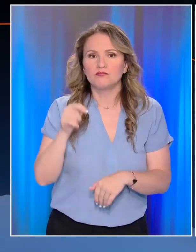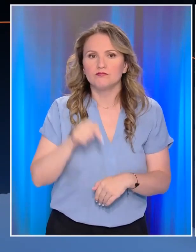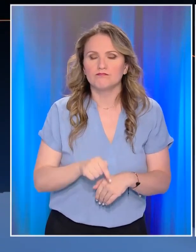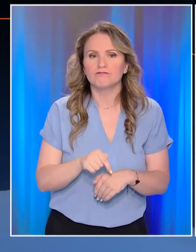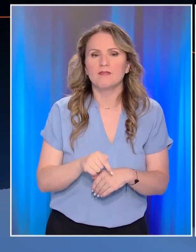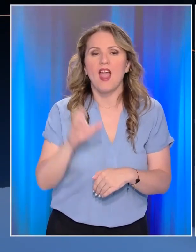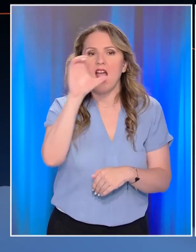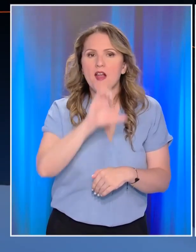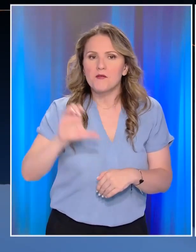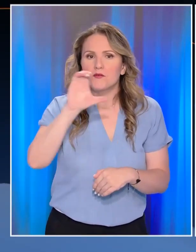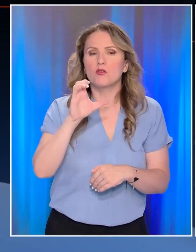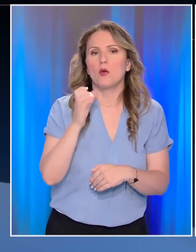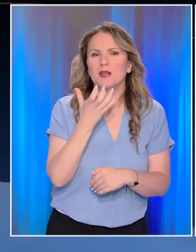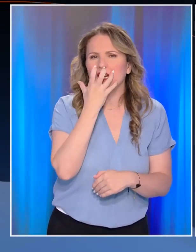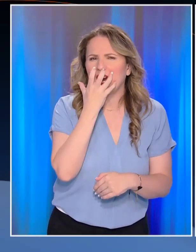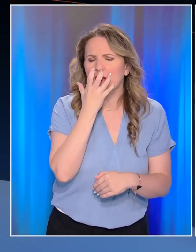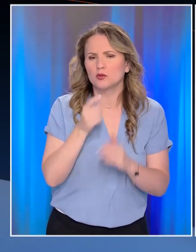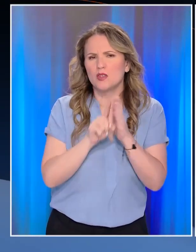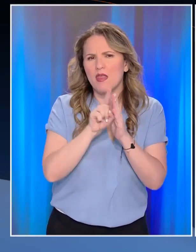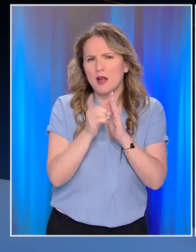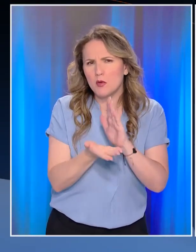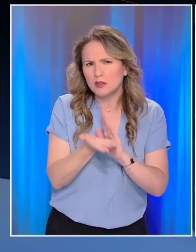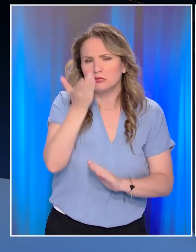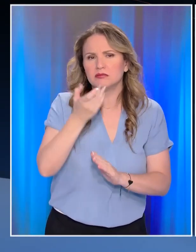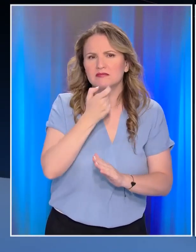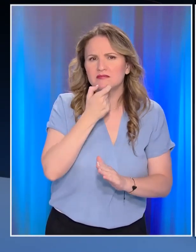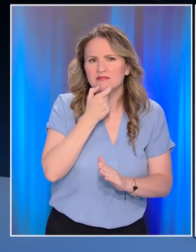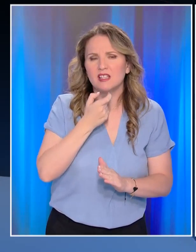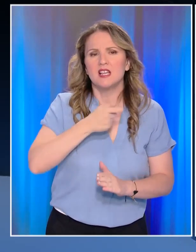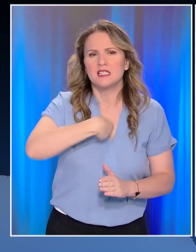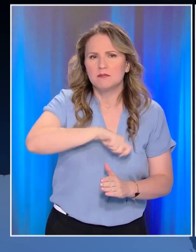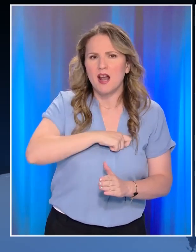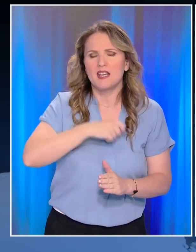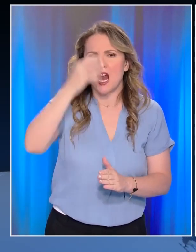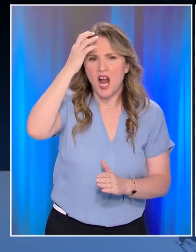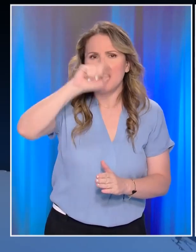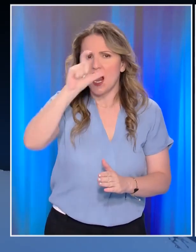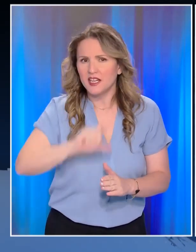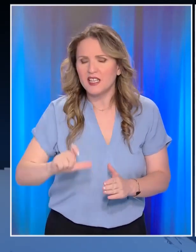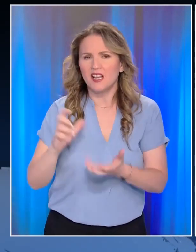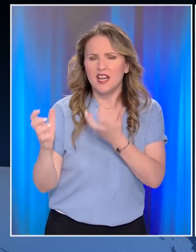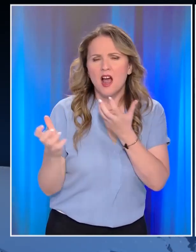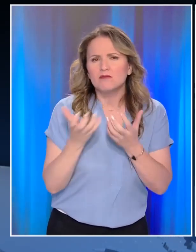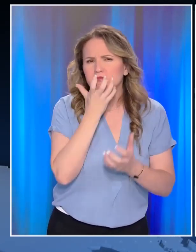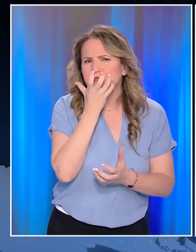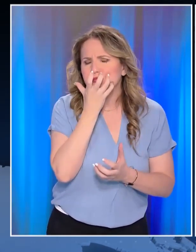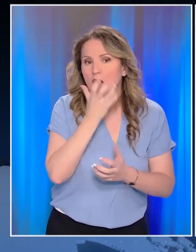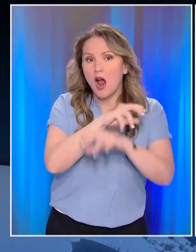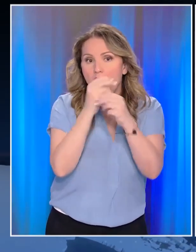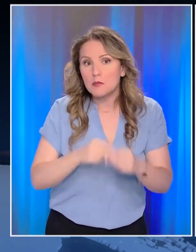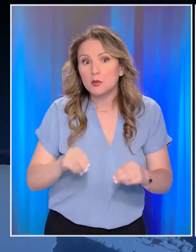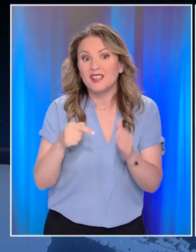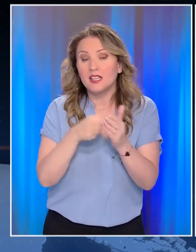κύριοι, λιώνει η Ευρώπη από το φωνικό κύμα καύσωνα που σαρώνει Βρετανία, Ισπανία, Γαλλία και Ιταλία και έχει κοστίσει μέχρι στιγμής τη